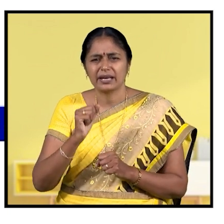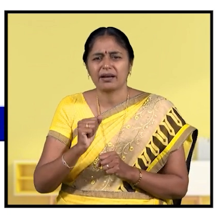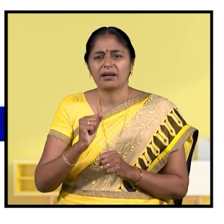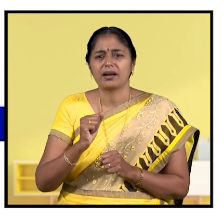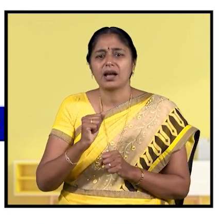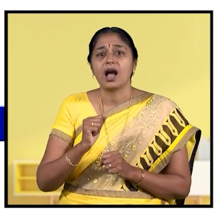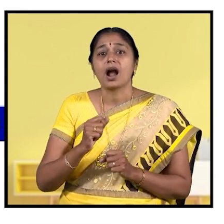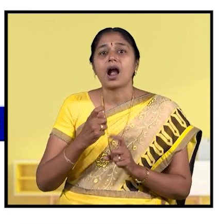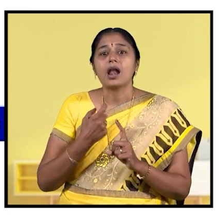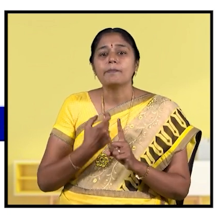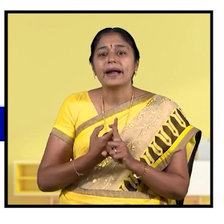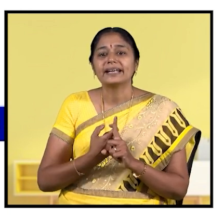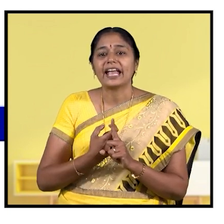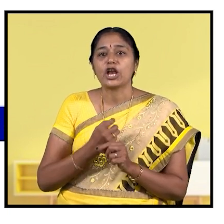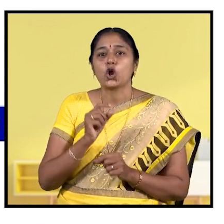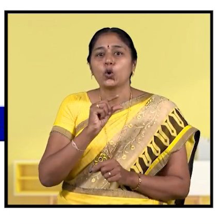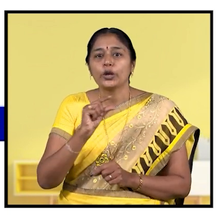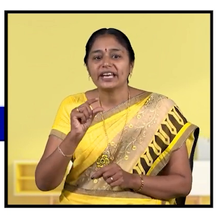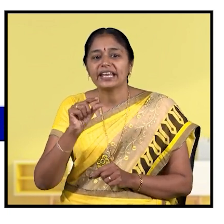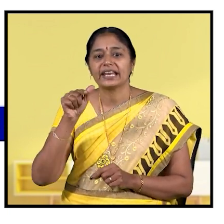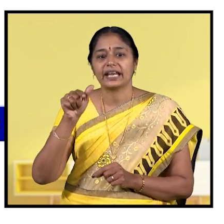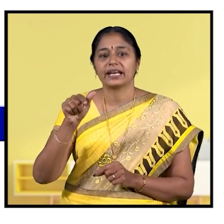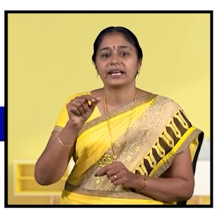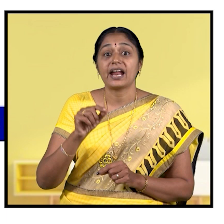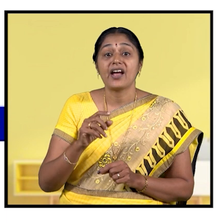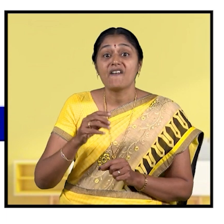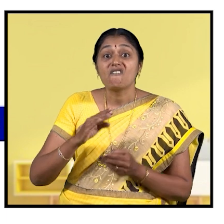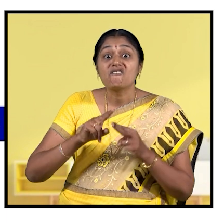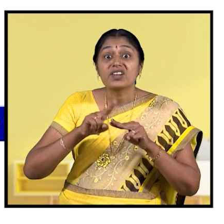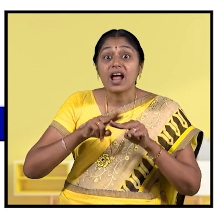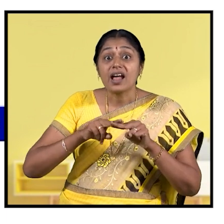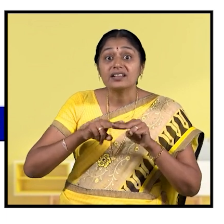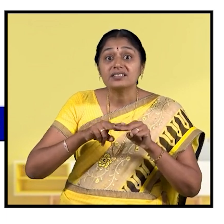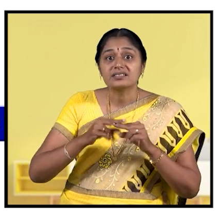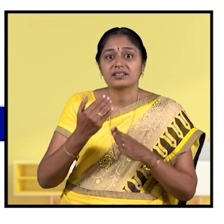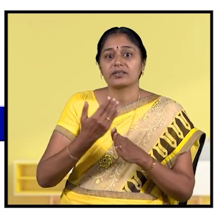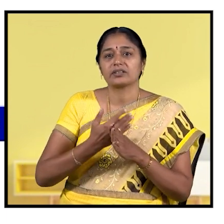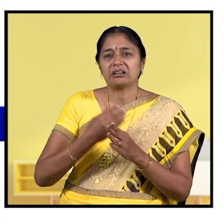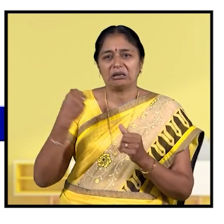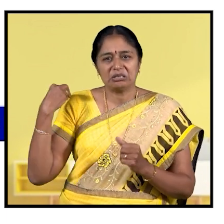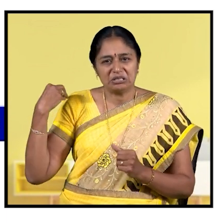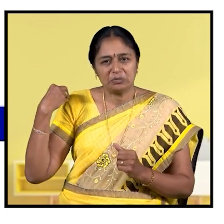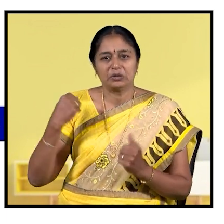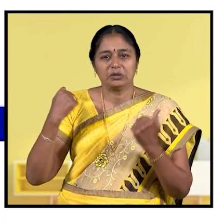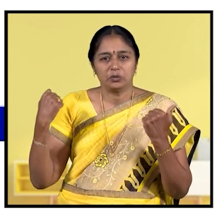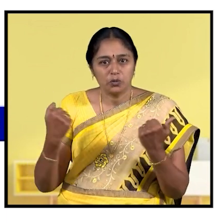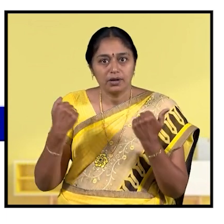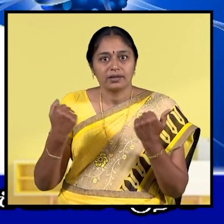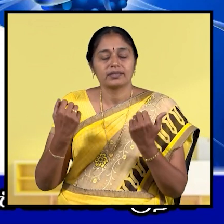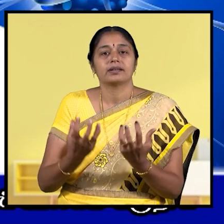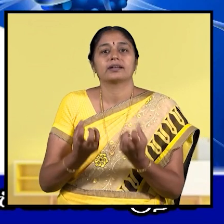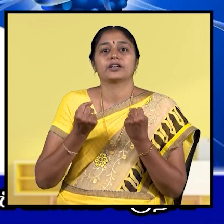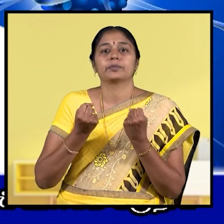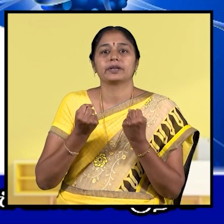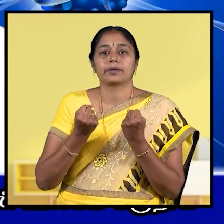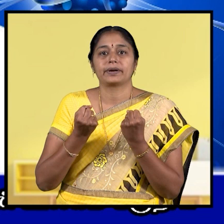ஊழியர்களால் 1908 முதல் 1921 வரை 13 ஆண்டுகள் கடினப்பட்டு உழைத்து முடிவில் உருவாக்கப்பட்டது. காச